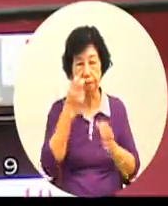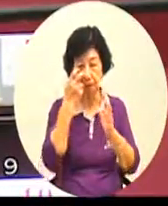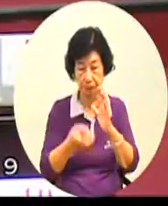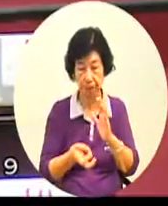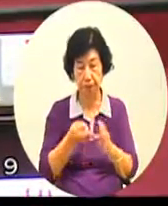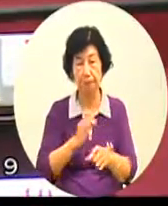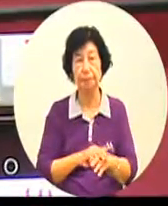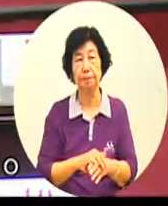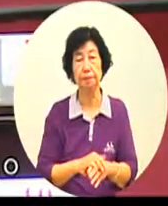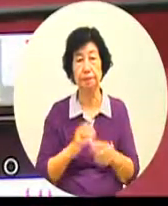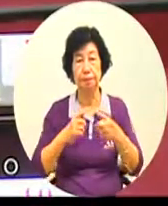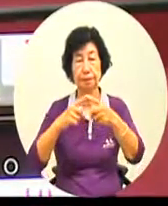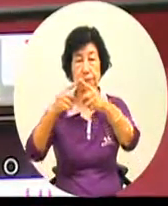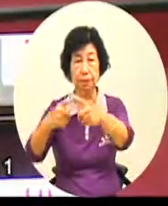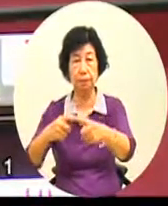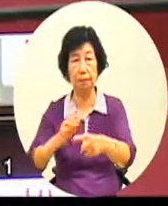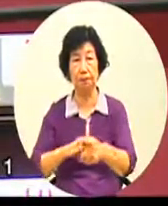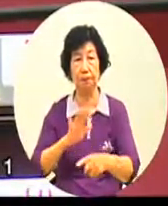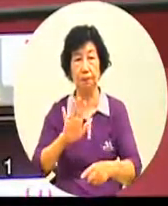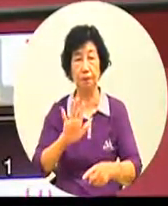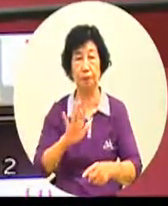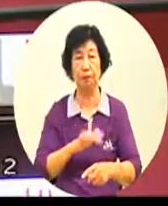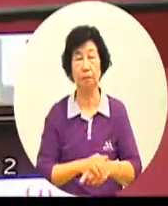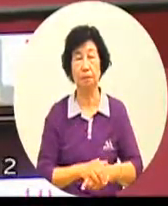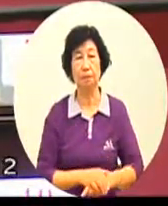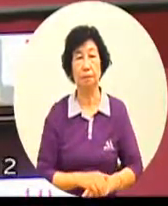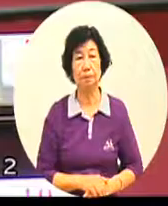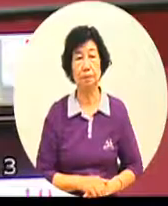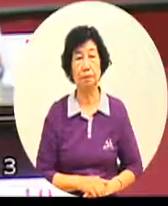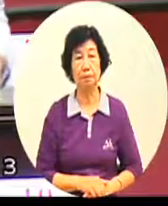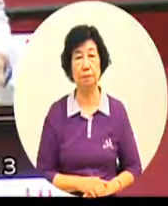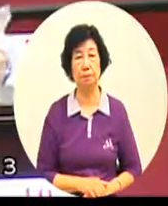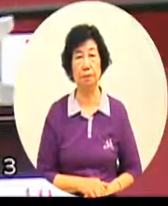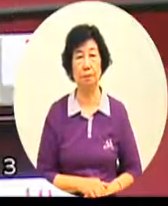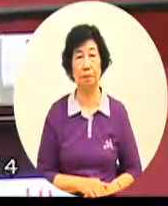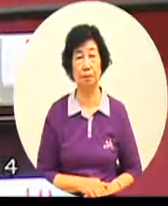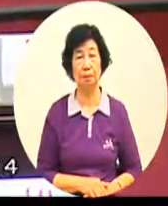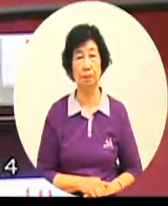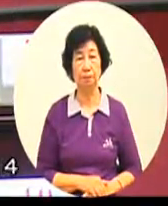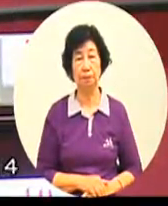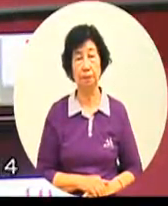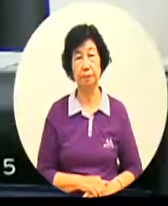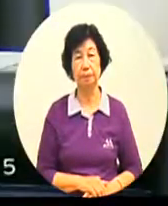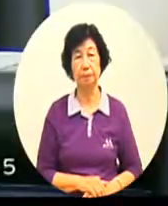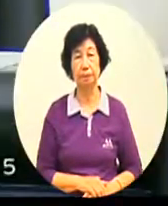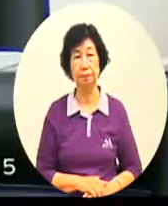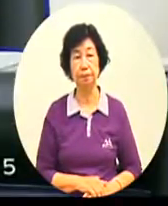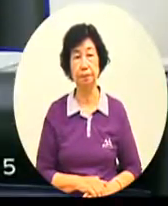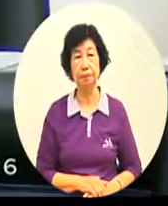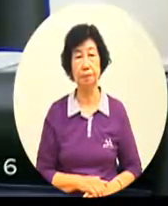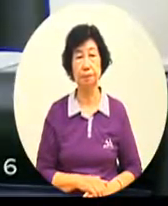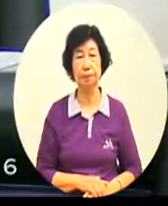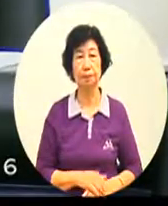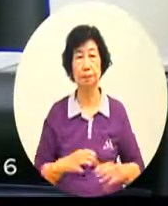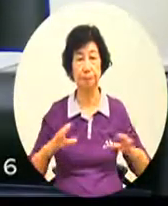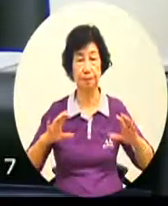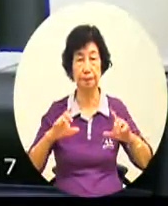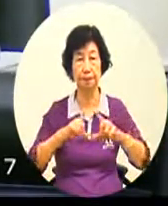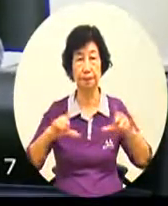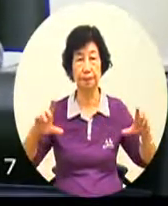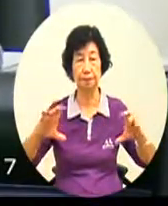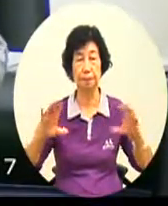那包括其中一个是去我们现在委托大同医院这个大同福乐学